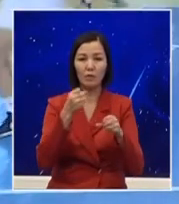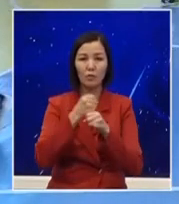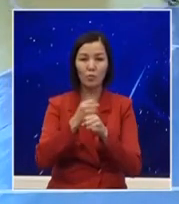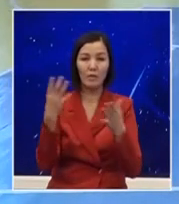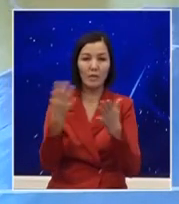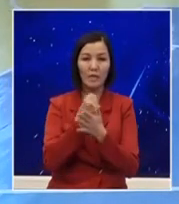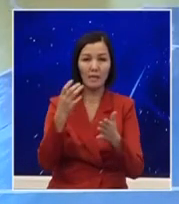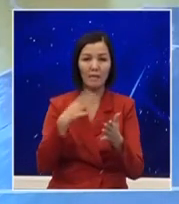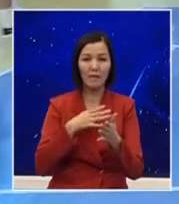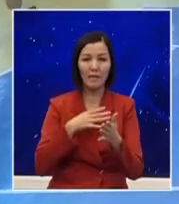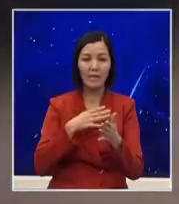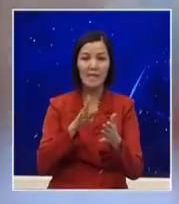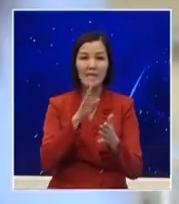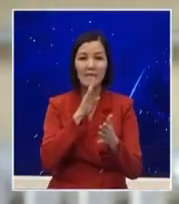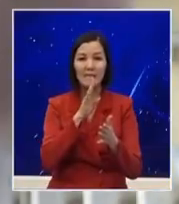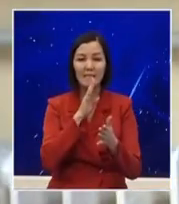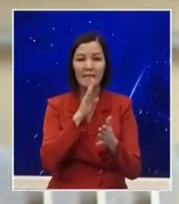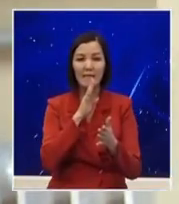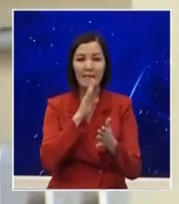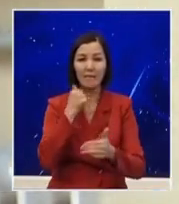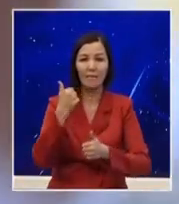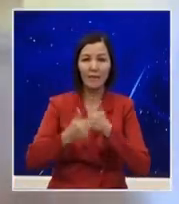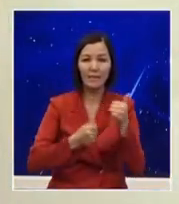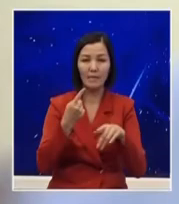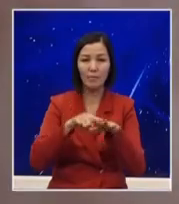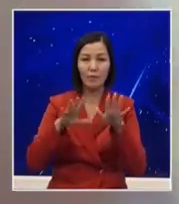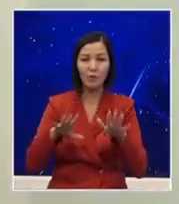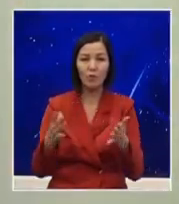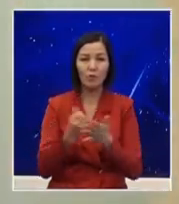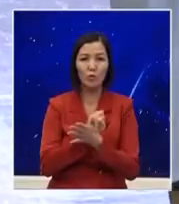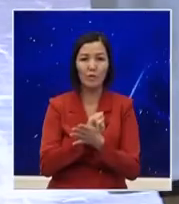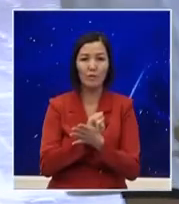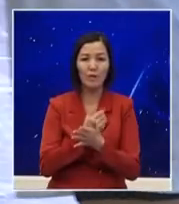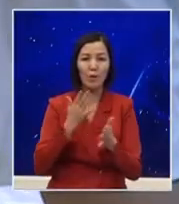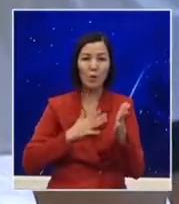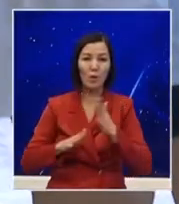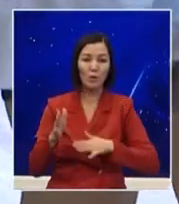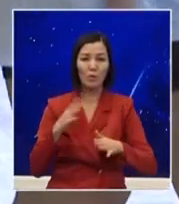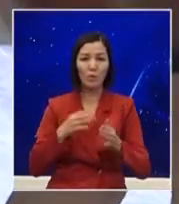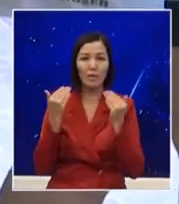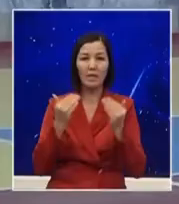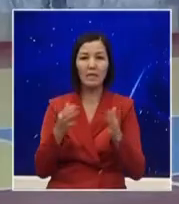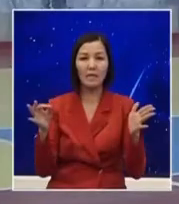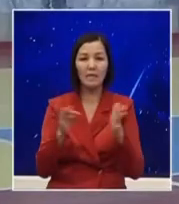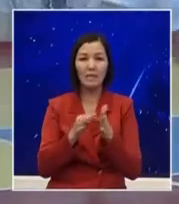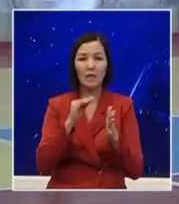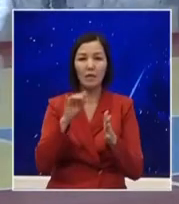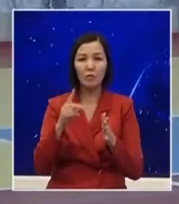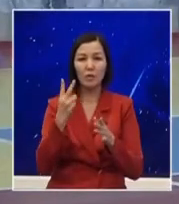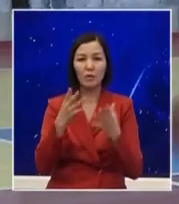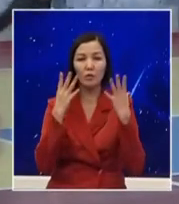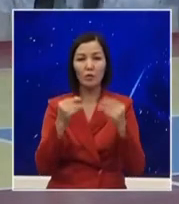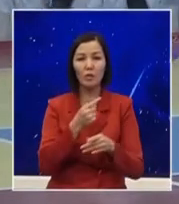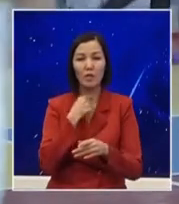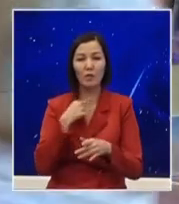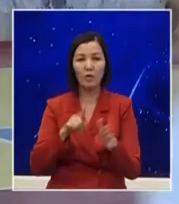қайтты. Бұрымдыларымыз стрит баскетінде де бірінші орын алып, жанкүйерлерін қуантып отыр. Олардың ендігі мақсаты желтоқсанның